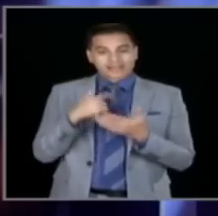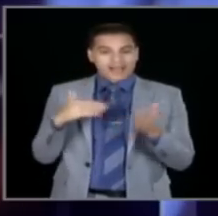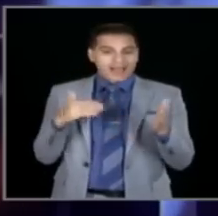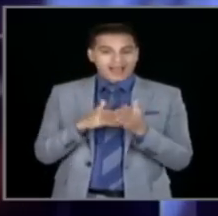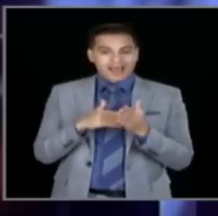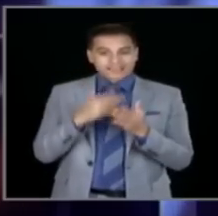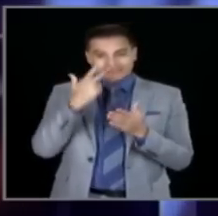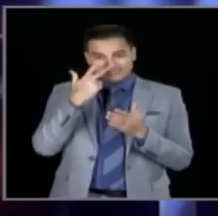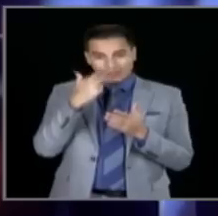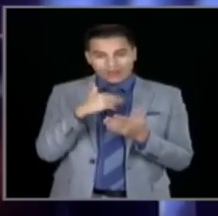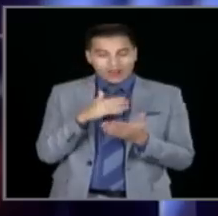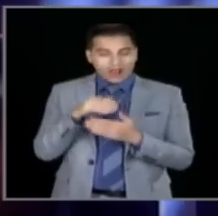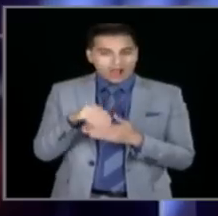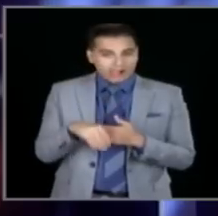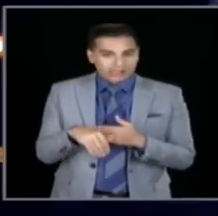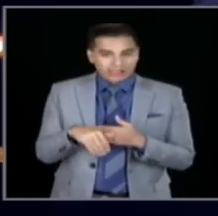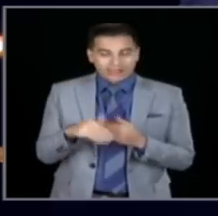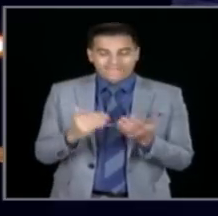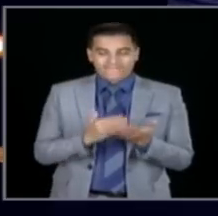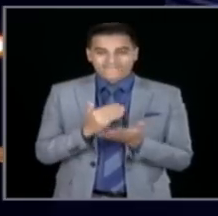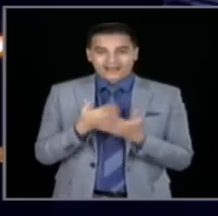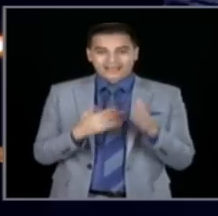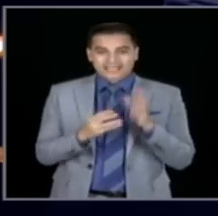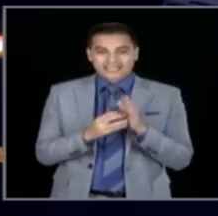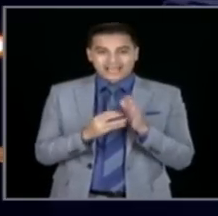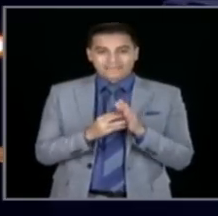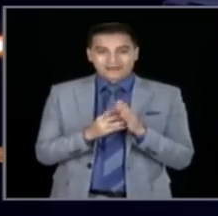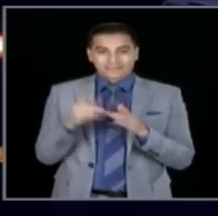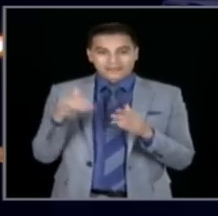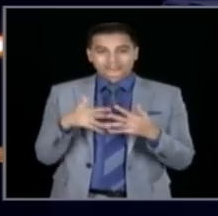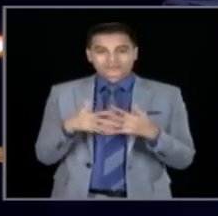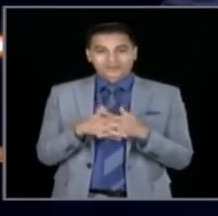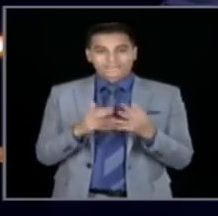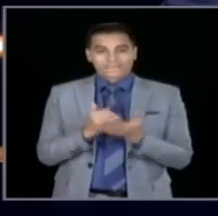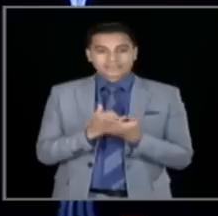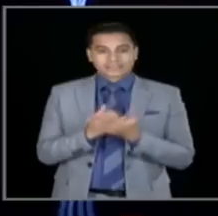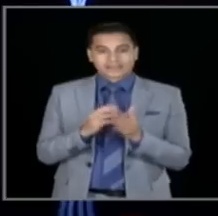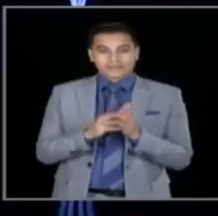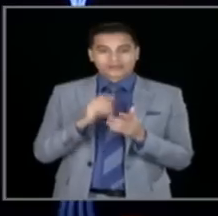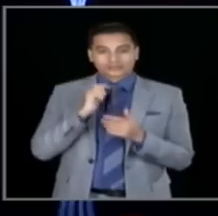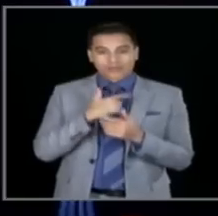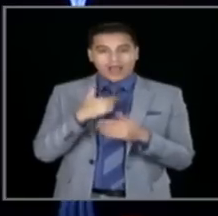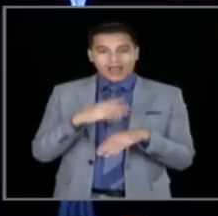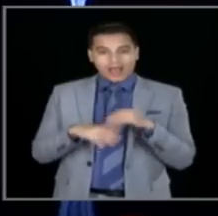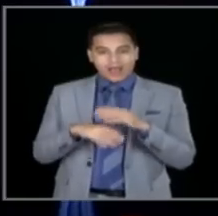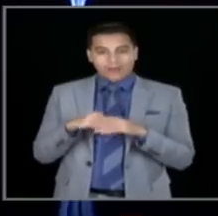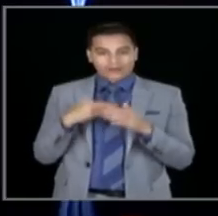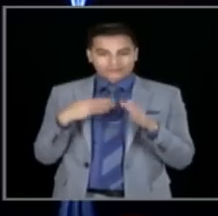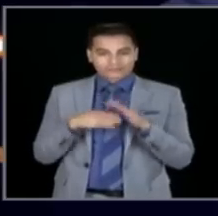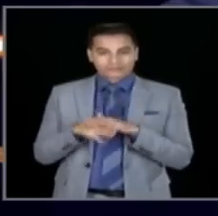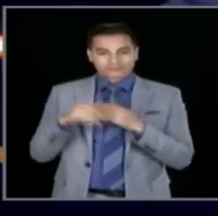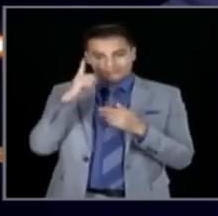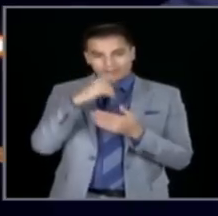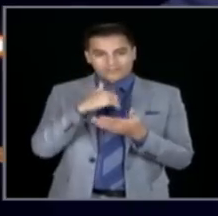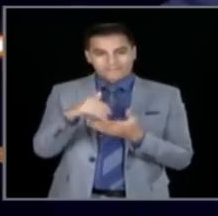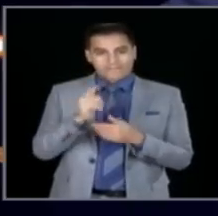اخر ثانويه عامه. بعد كده لما دخلت الجامعه كان كل ما شاركتيش ليه مع فريق جامعه سوهاج؟ كان كل ما يحصل تصفيات كانت بتحصل لي ظروف وما